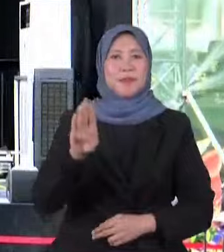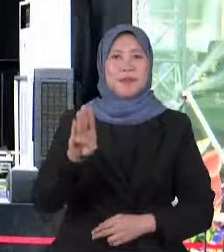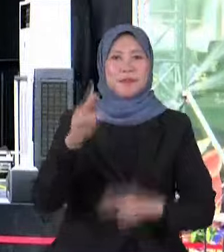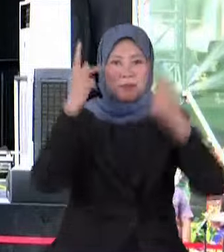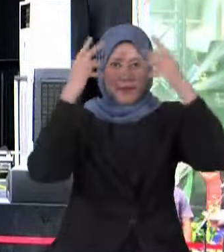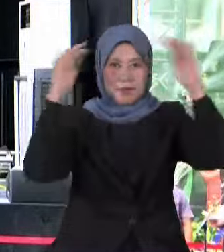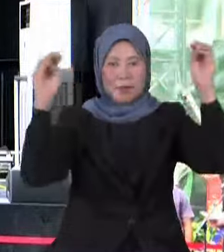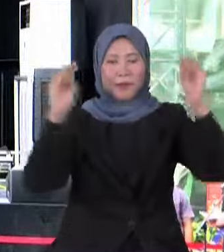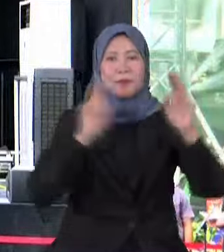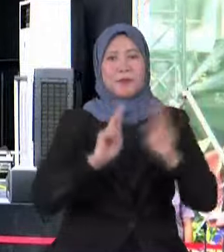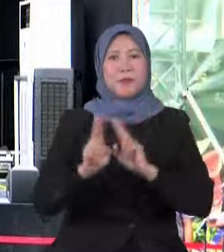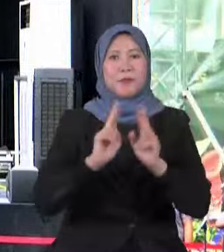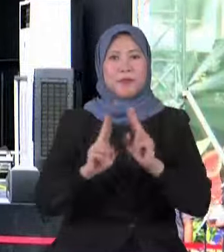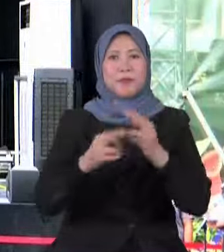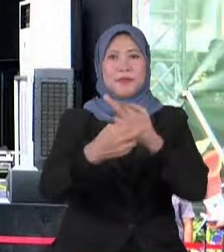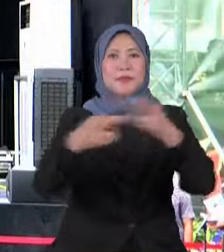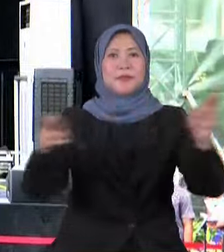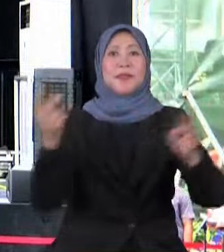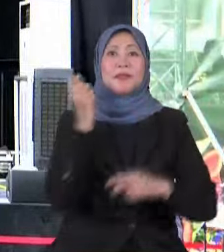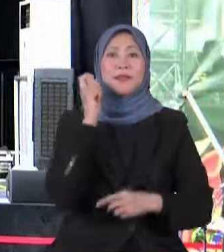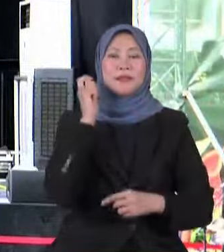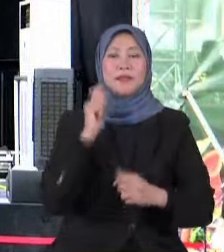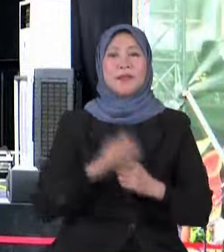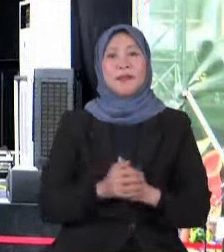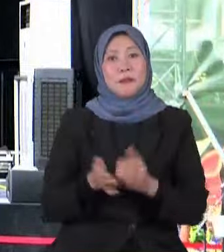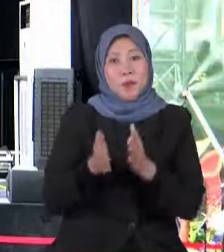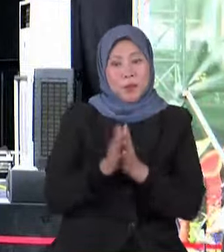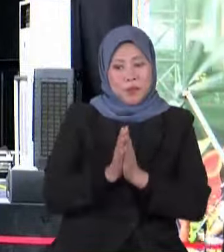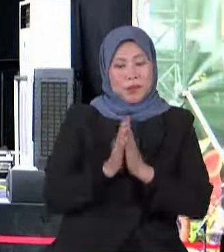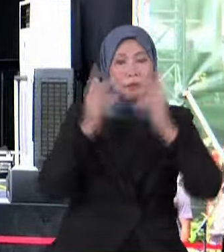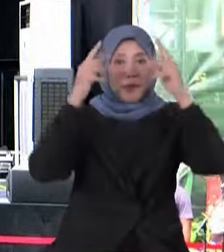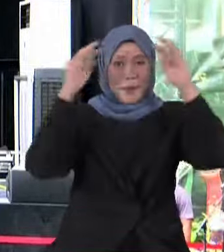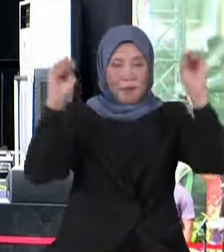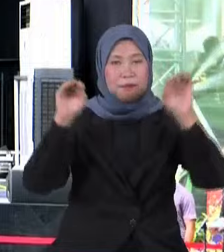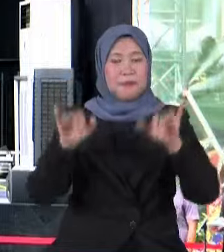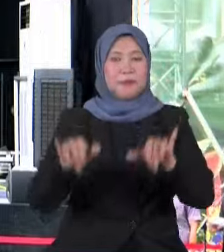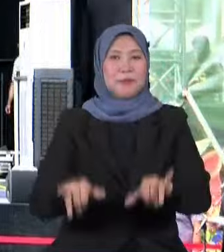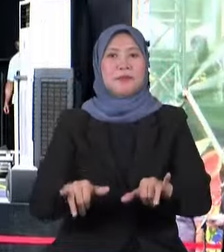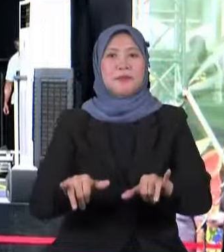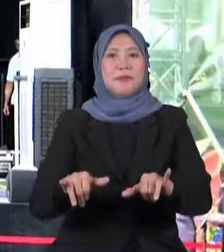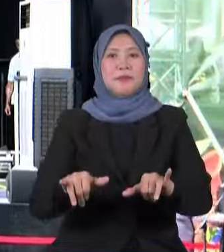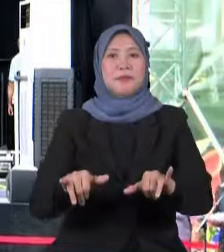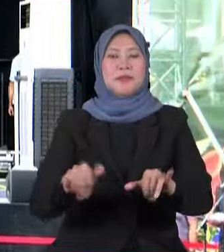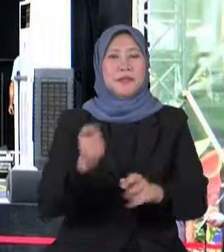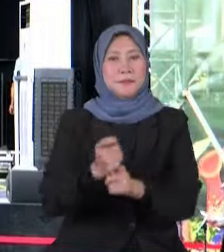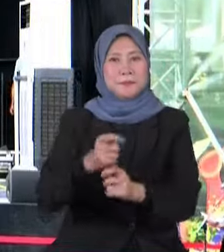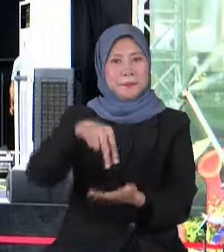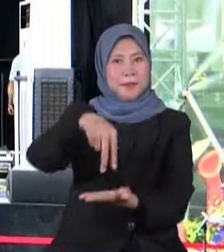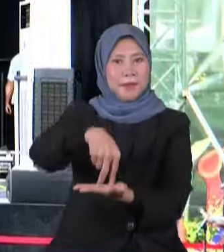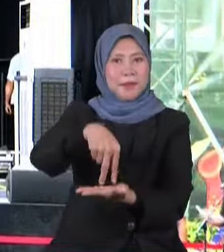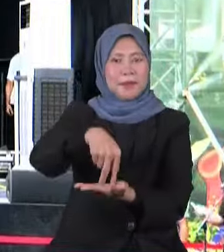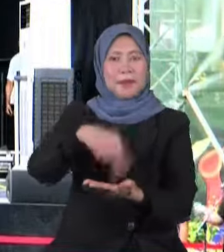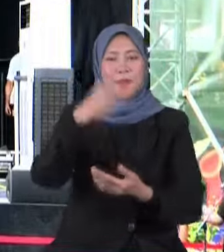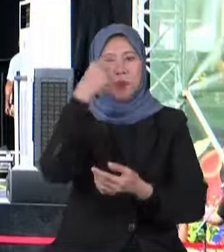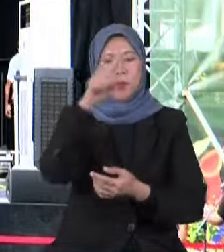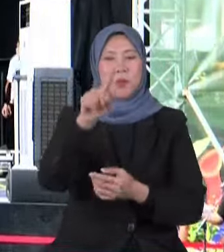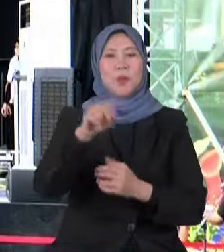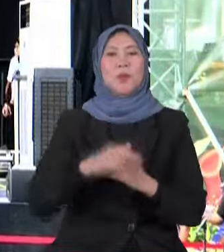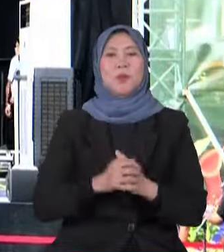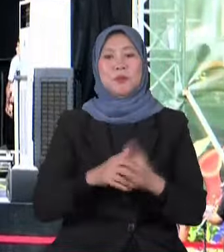Perdana Menteri di atas ucapan perasmian sebentar tadi dari pohon Yang Amat Berhormat Perdana Menteri untuk terus kekal berdiri bagi